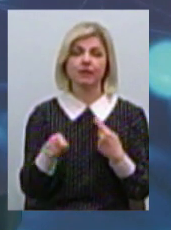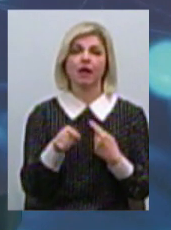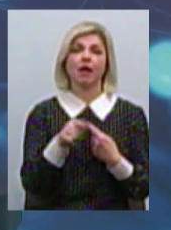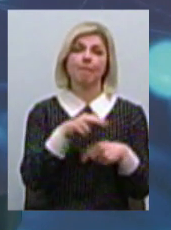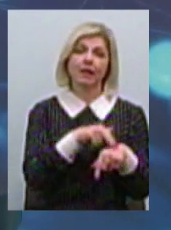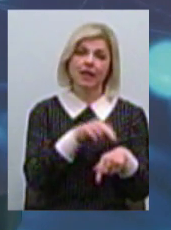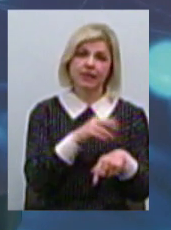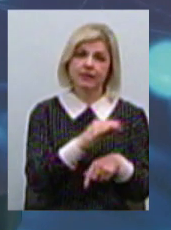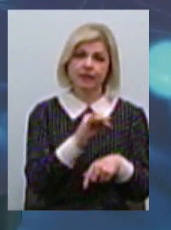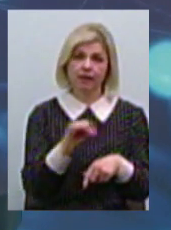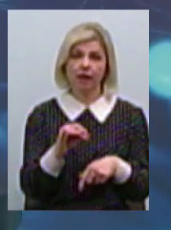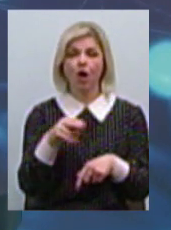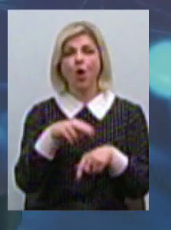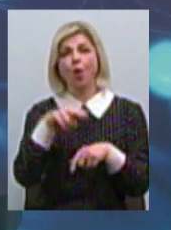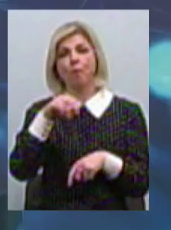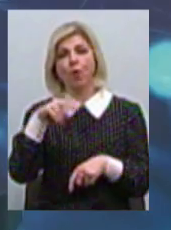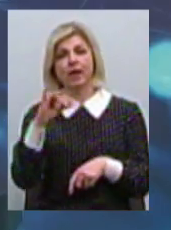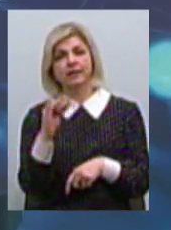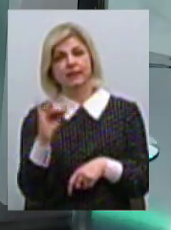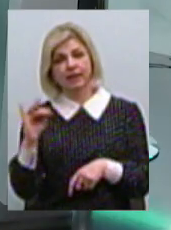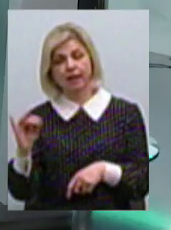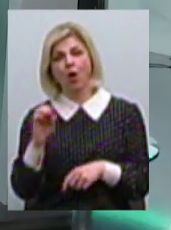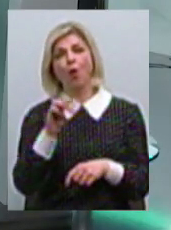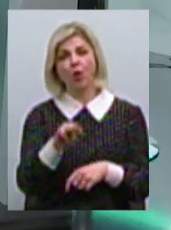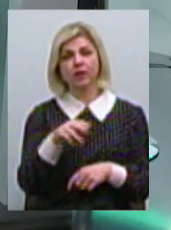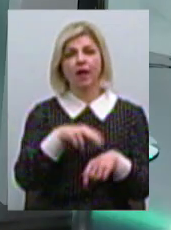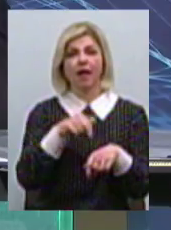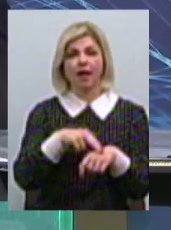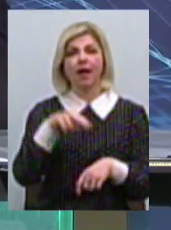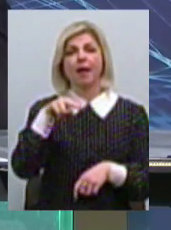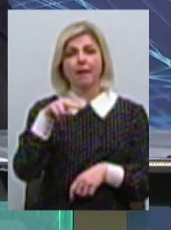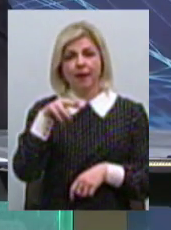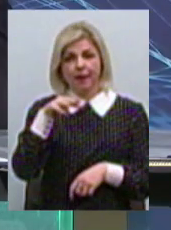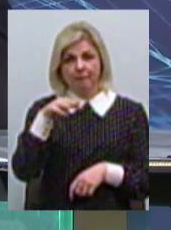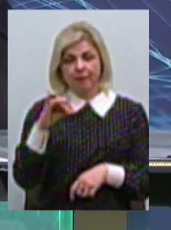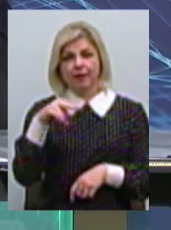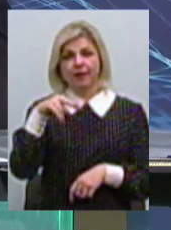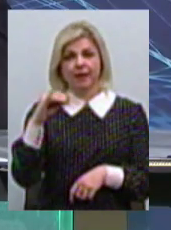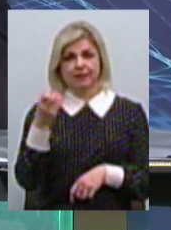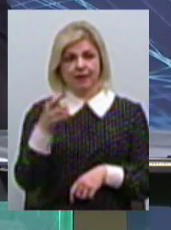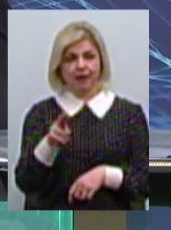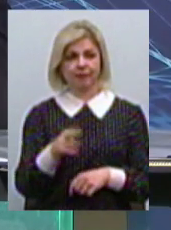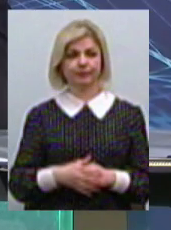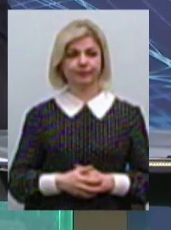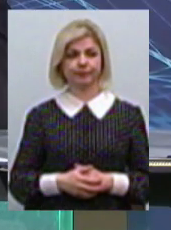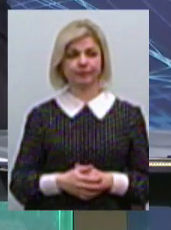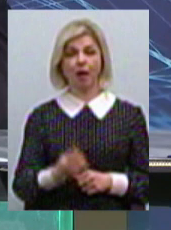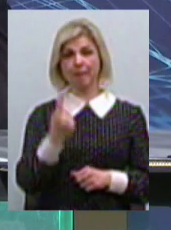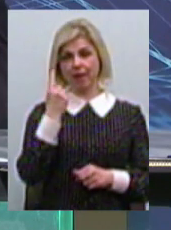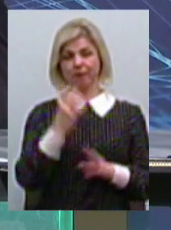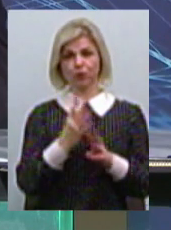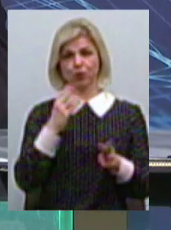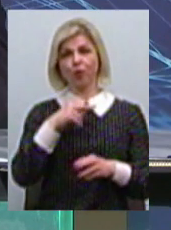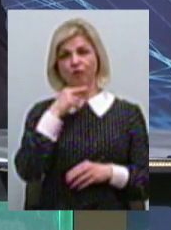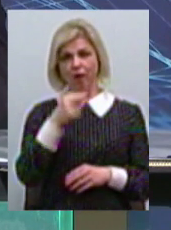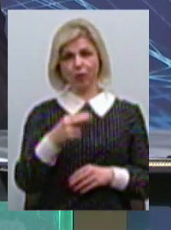міліції, поліції від міліції? Це перше питання, 1 хвилина. В першу чергу, я хотів би звернути